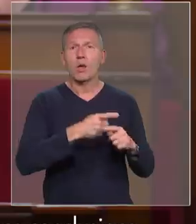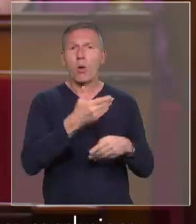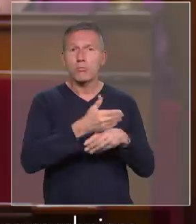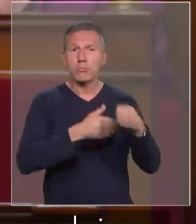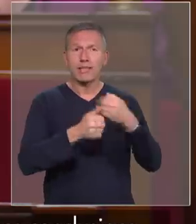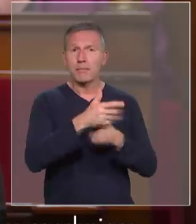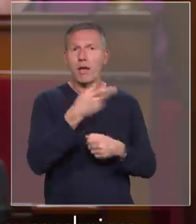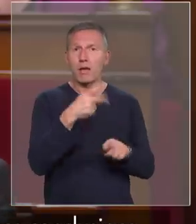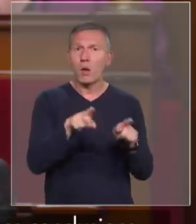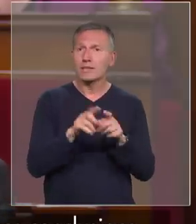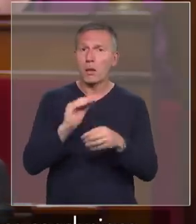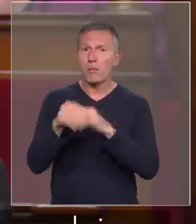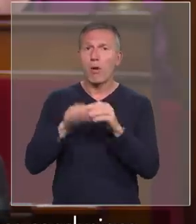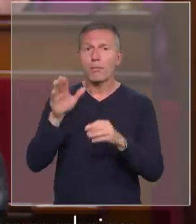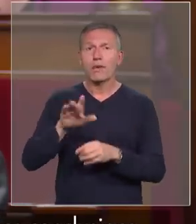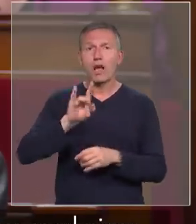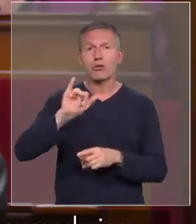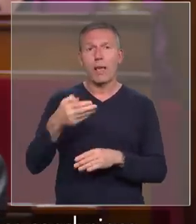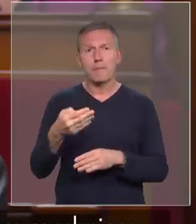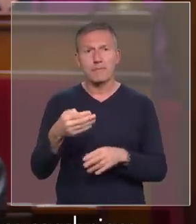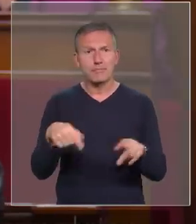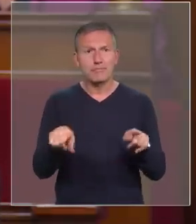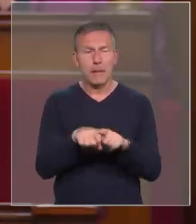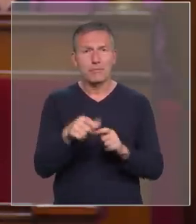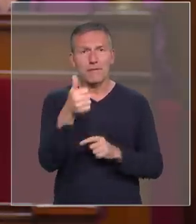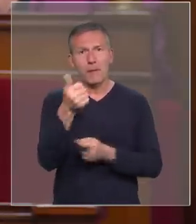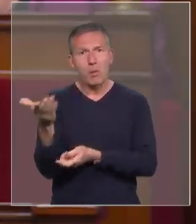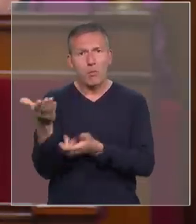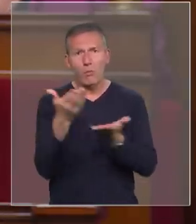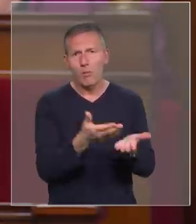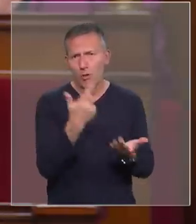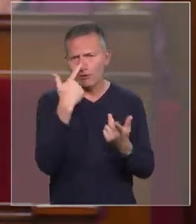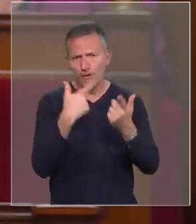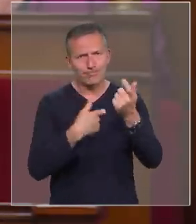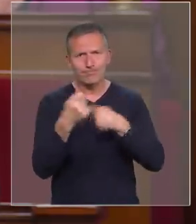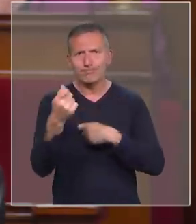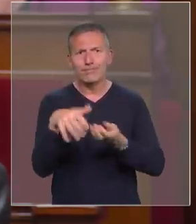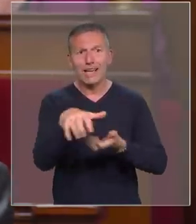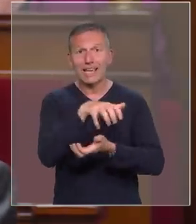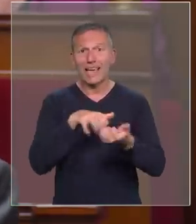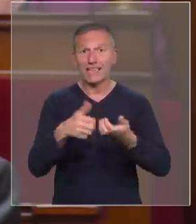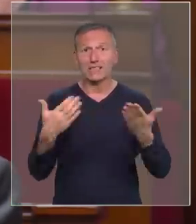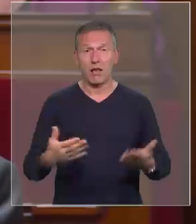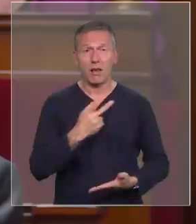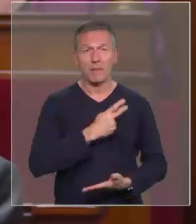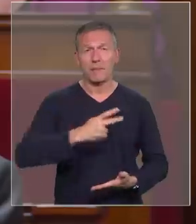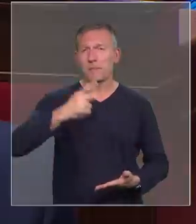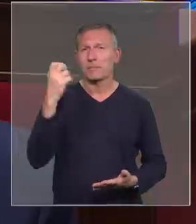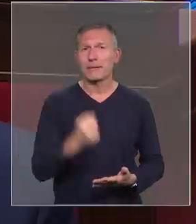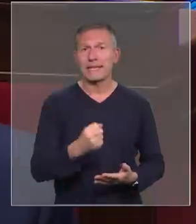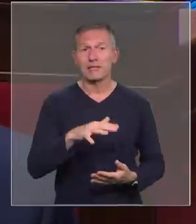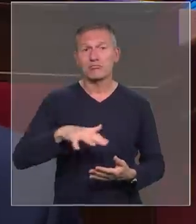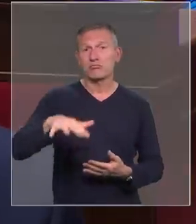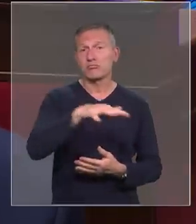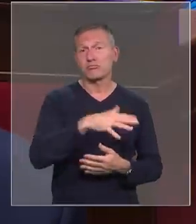en passant par le monde HLM. Vos propositions ne sont pas du tout à la hauteur de la crise violente qui touche ce